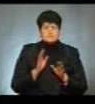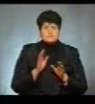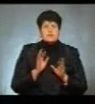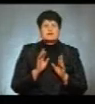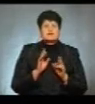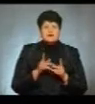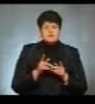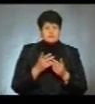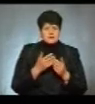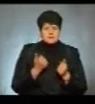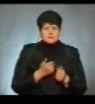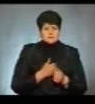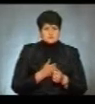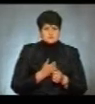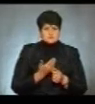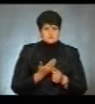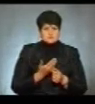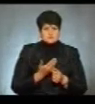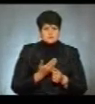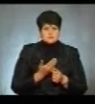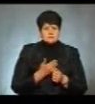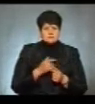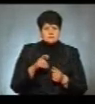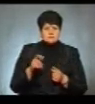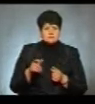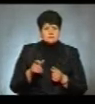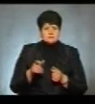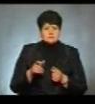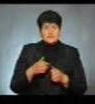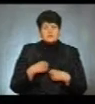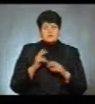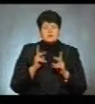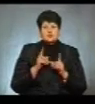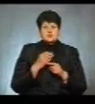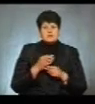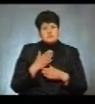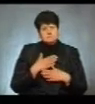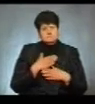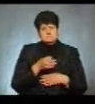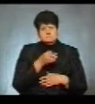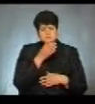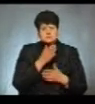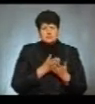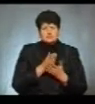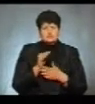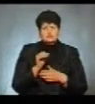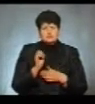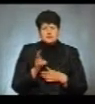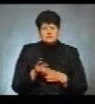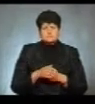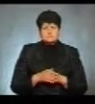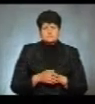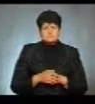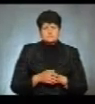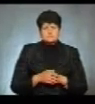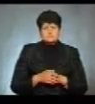як, немає ініціативи десь ініціативних людей? Я навіть не знаю, що вам сказати. Але вас задовільняє послуга ЖЕКу?